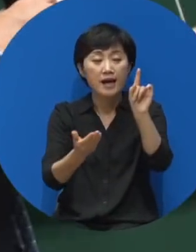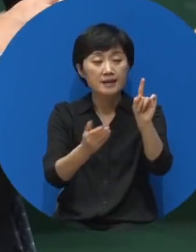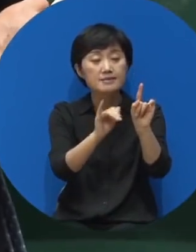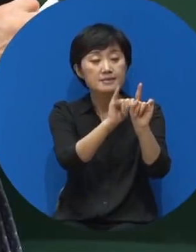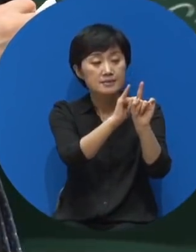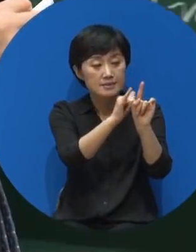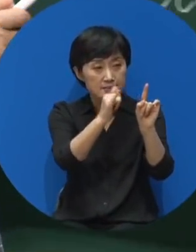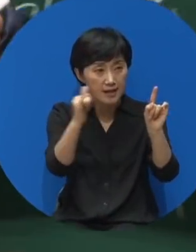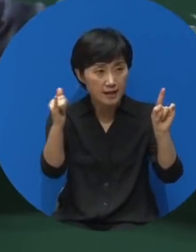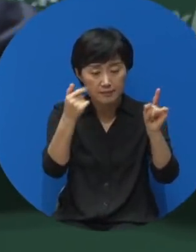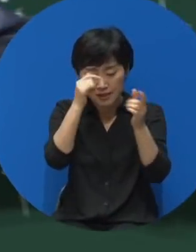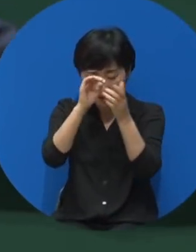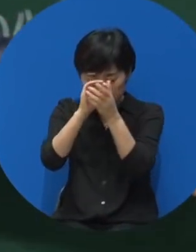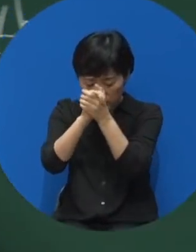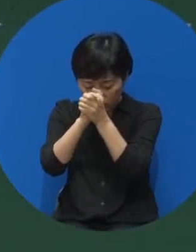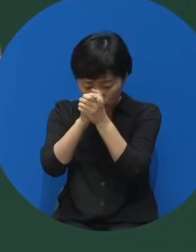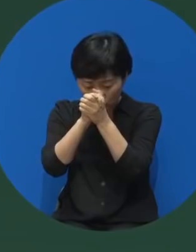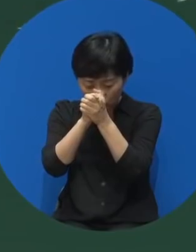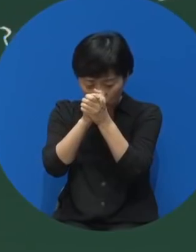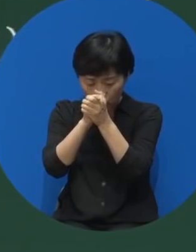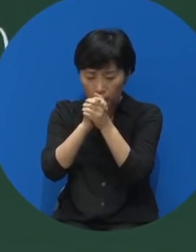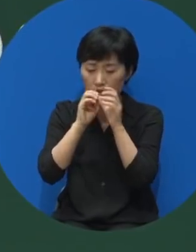이런 일이 벌어져요.